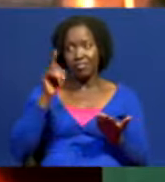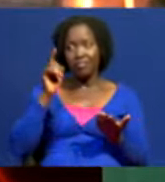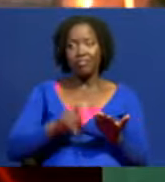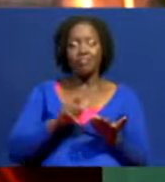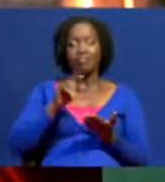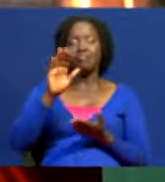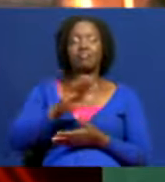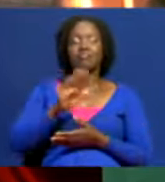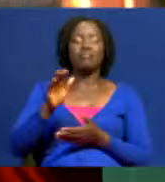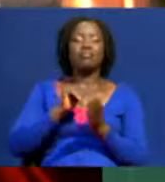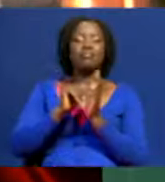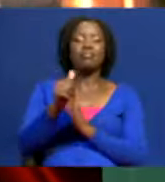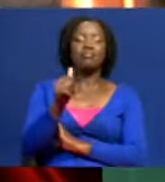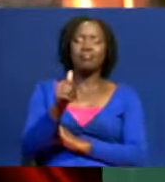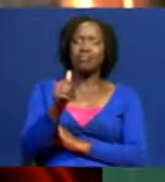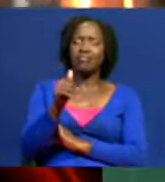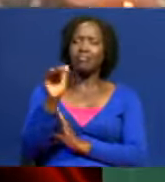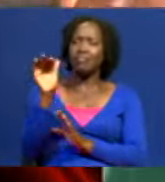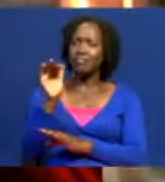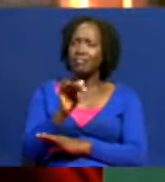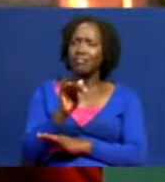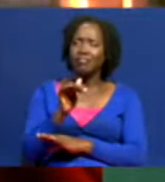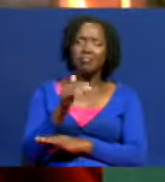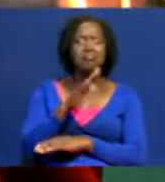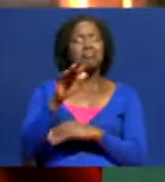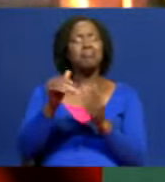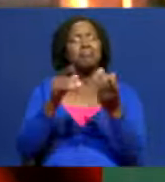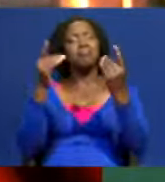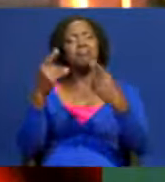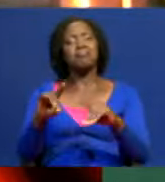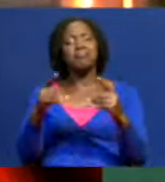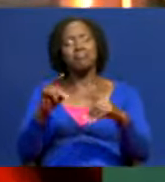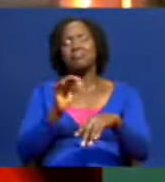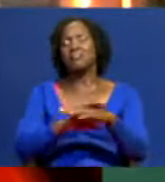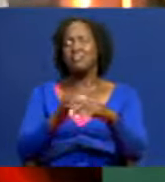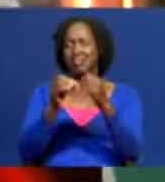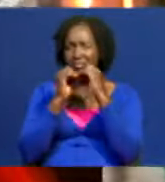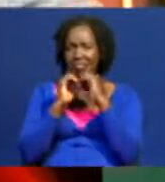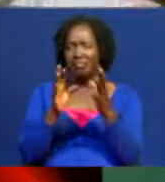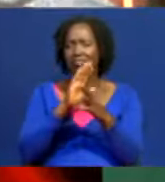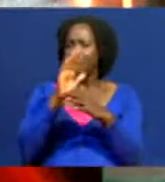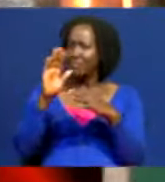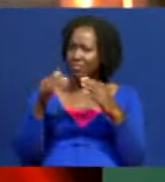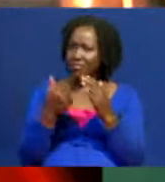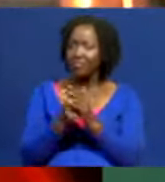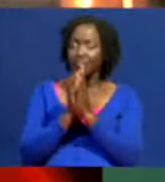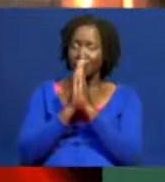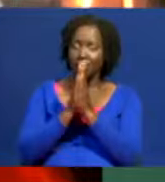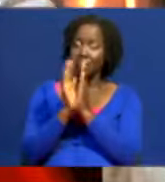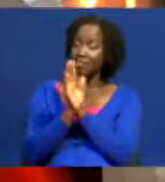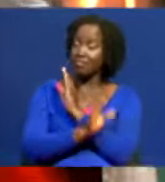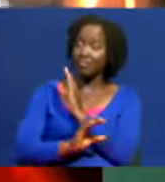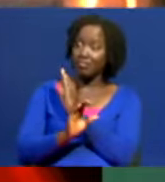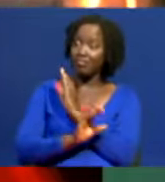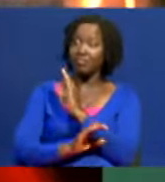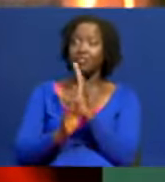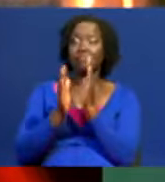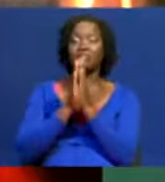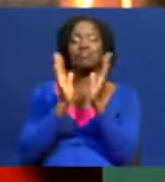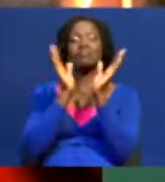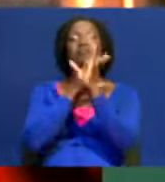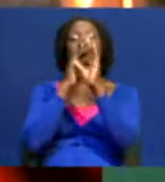bunge. Na wauliza, hii sarakasi yote sio mzuri. Wote tuobee nchi yetu, tuobee rais